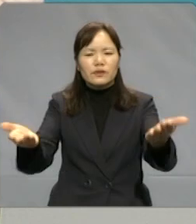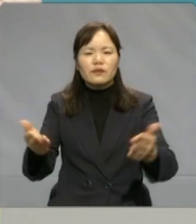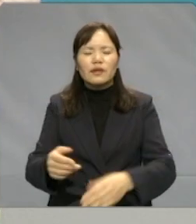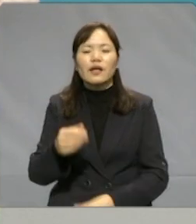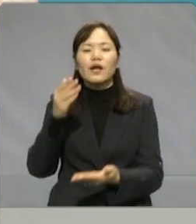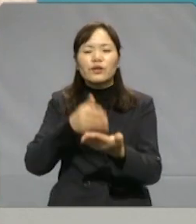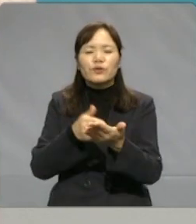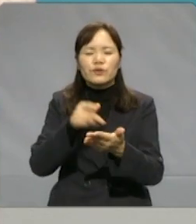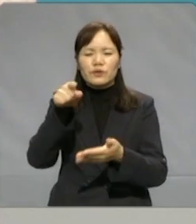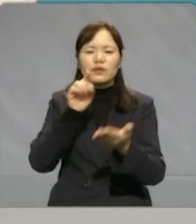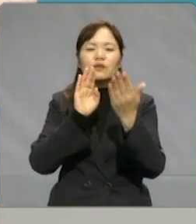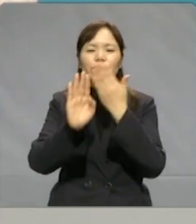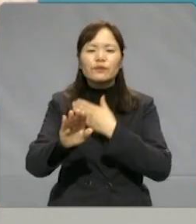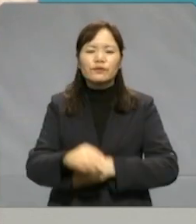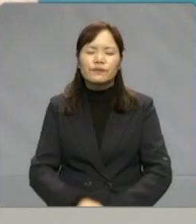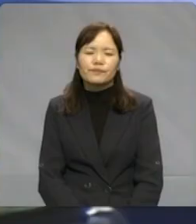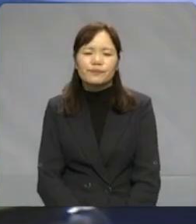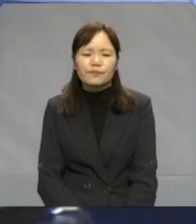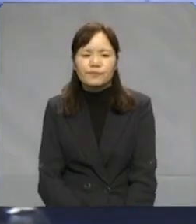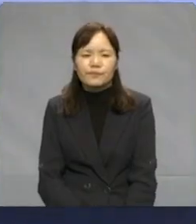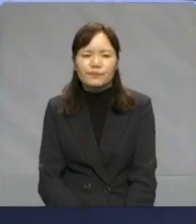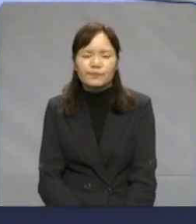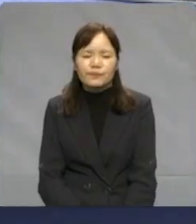그 후입니다.